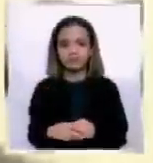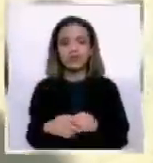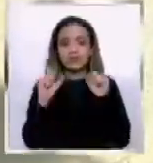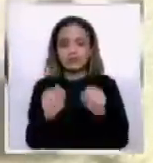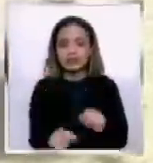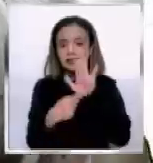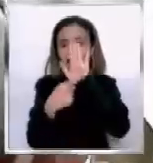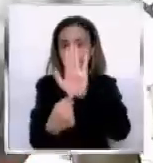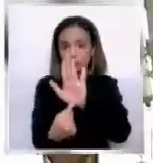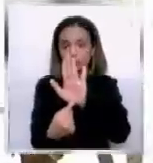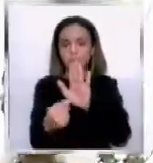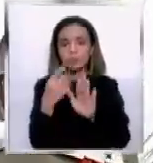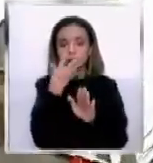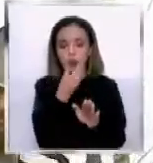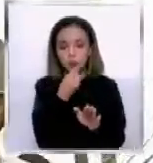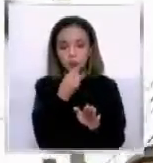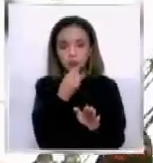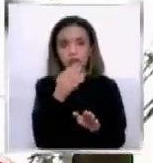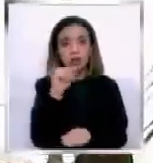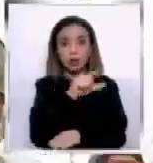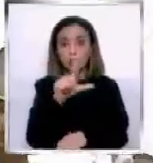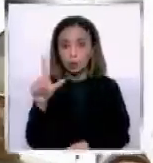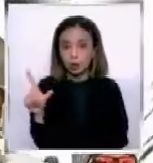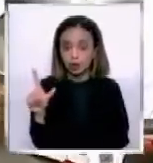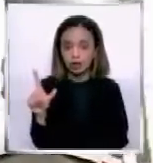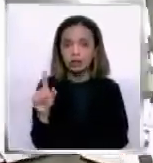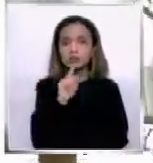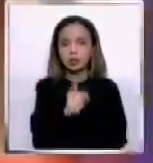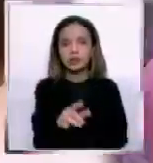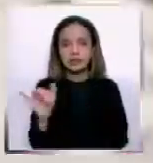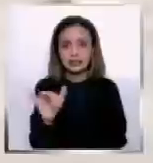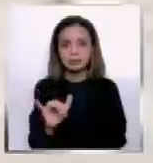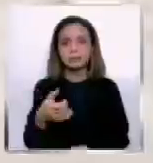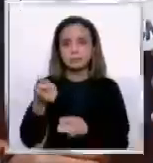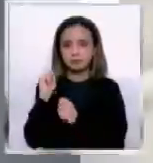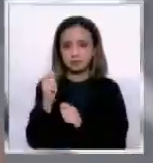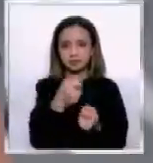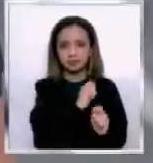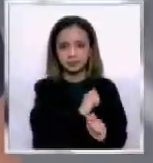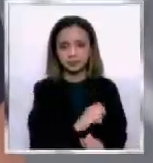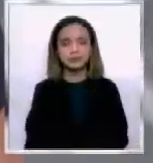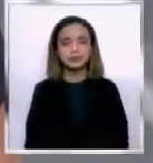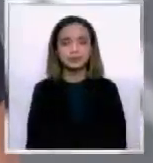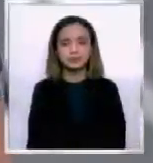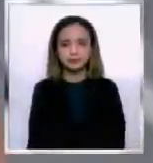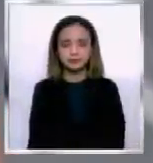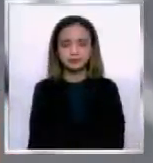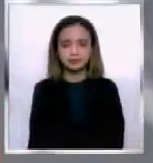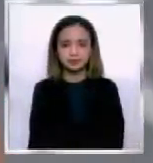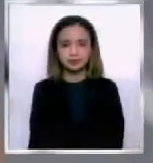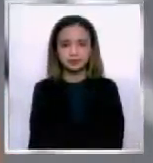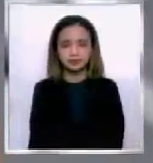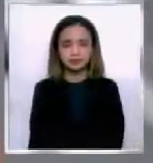mga nagsasadula na ang lahat ng ito ay isa ring pamamanata. Cedric Castillo, Emil Sumangil,